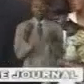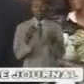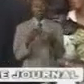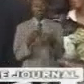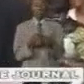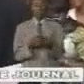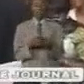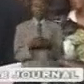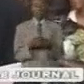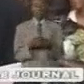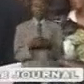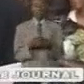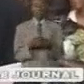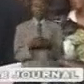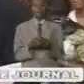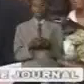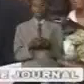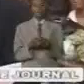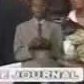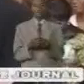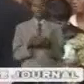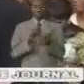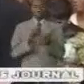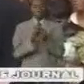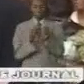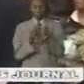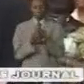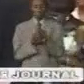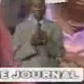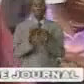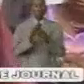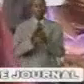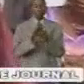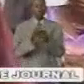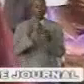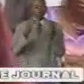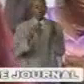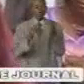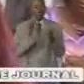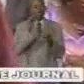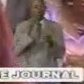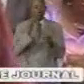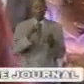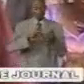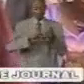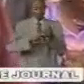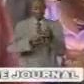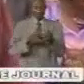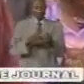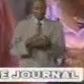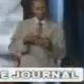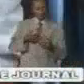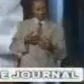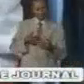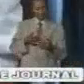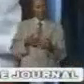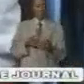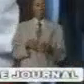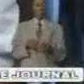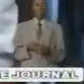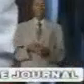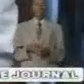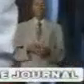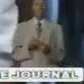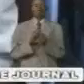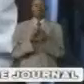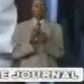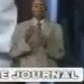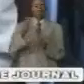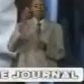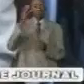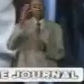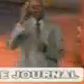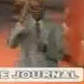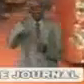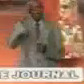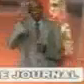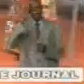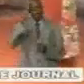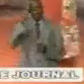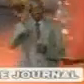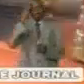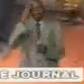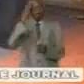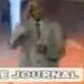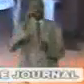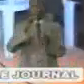plan physique, social et mental dans la vie d'une jeune fille. Par conséquent, le FNUAP a réitéré son